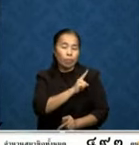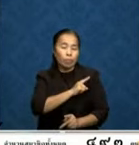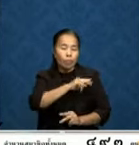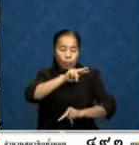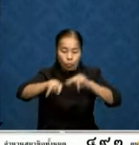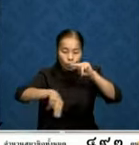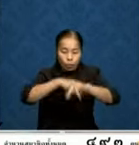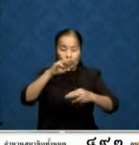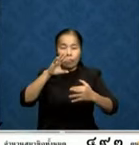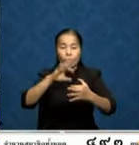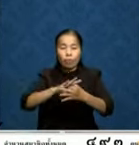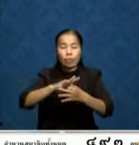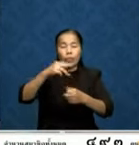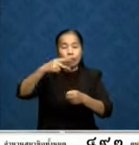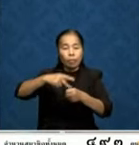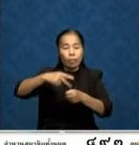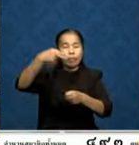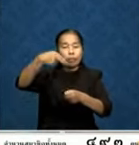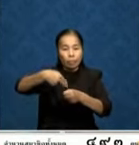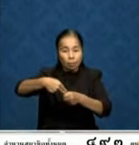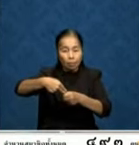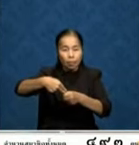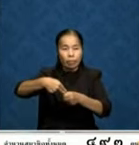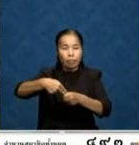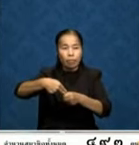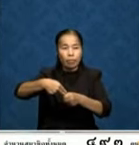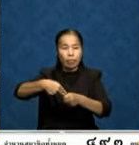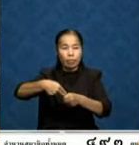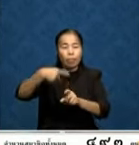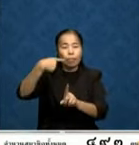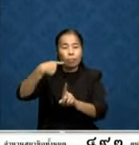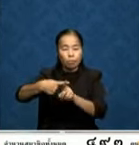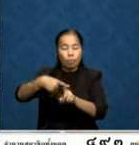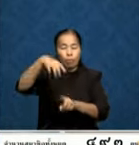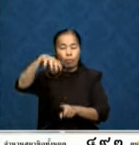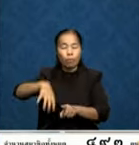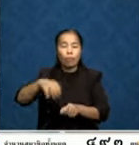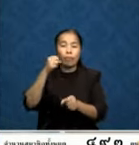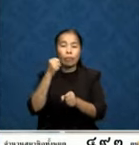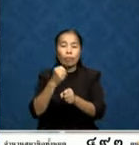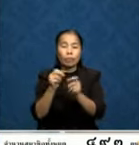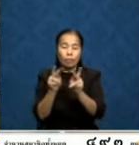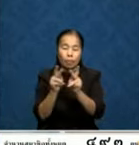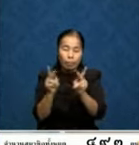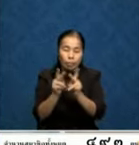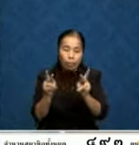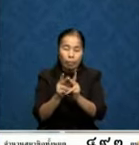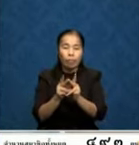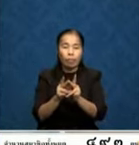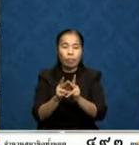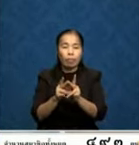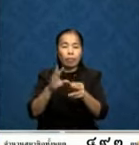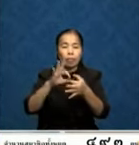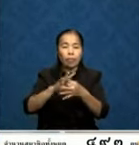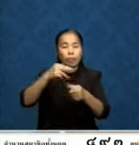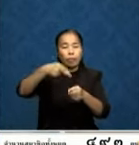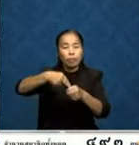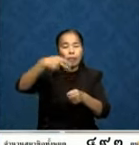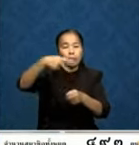านและสำนักงานคณะกรรมการกิจการพลังงานท่านประธ